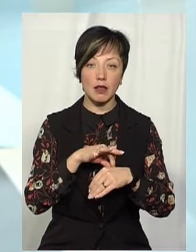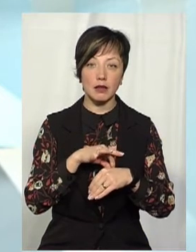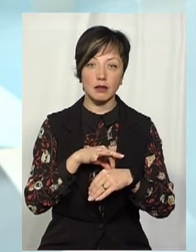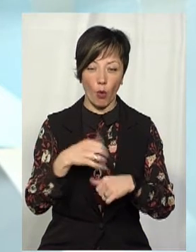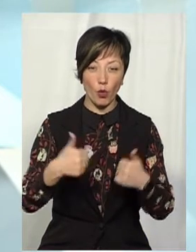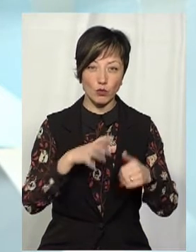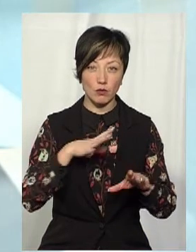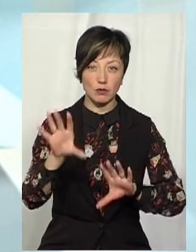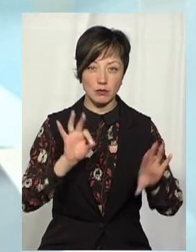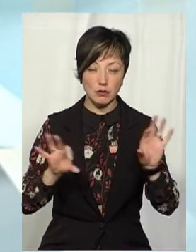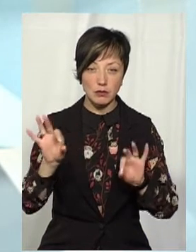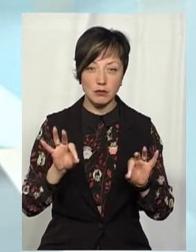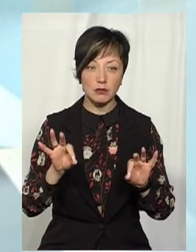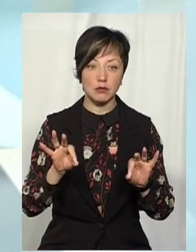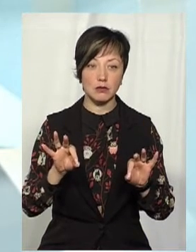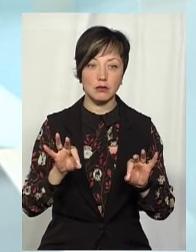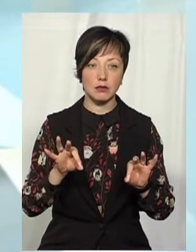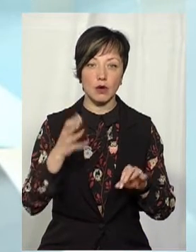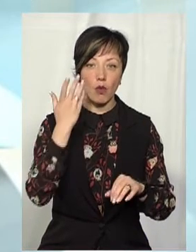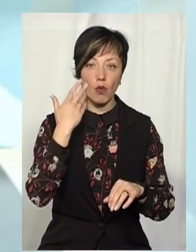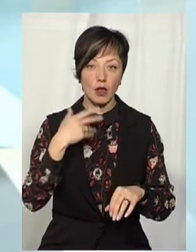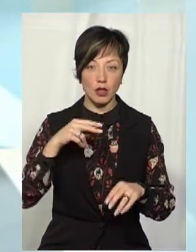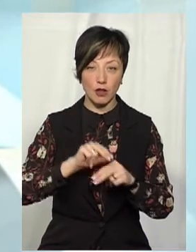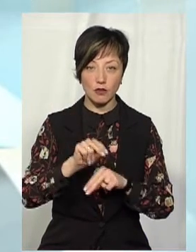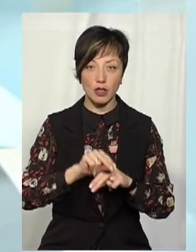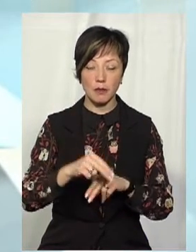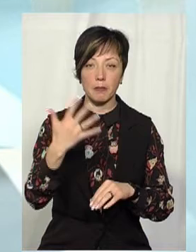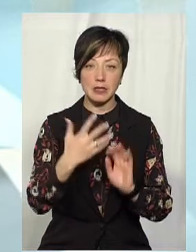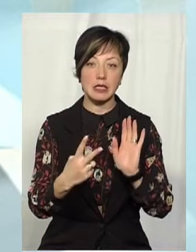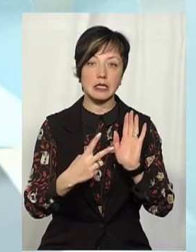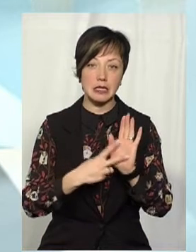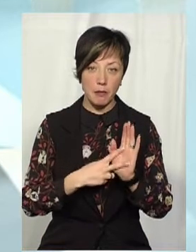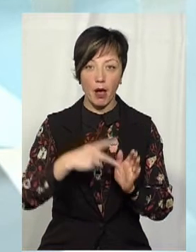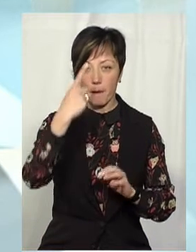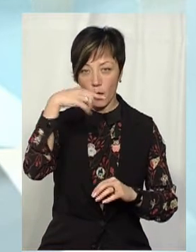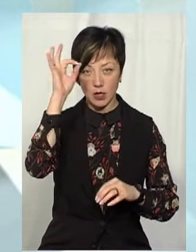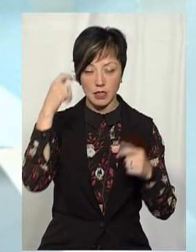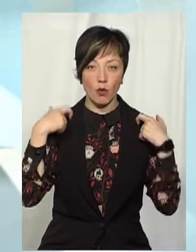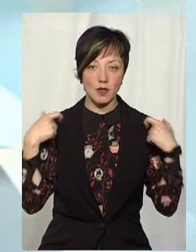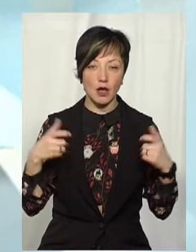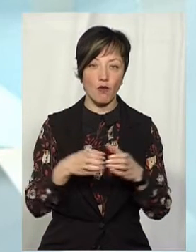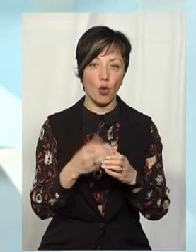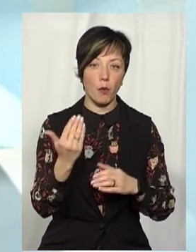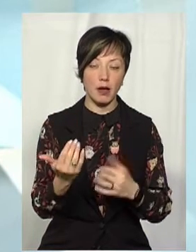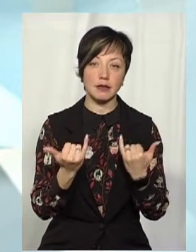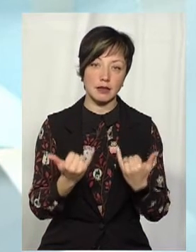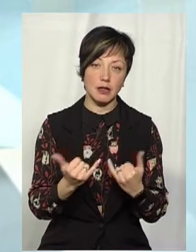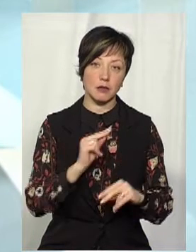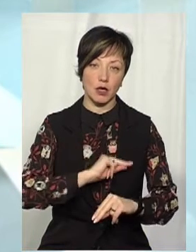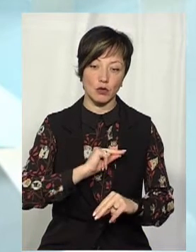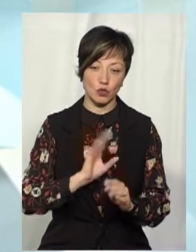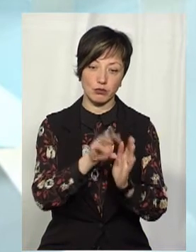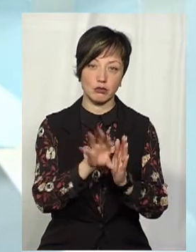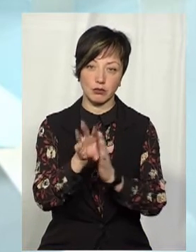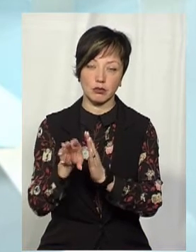відібрали, і після проходження там навчань у нас от є 57 поліцейських офіцерів громади, які зараз